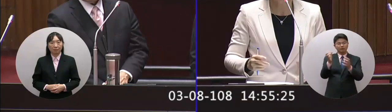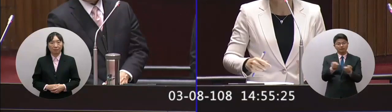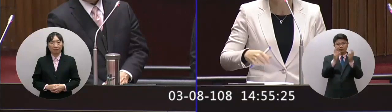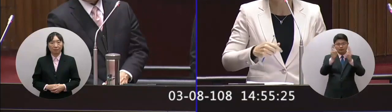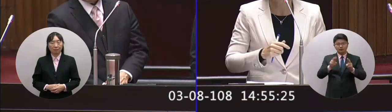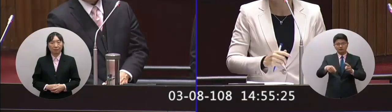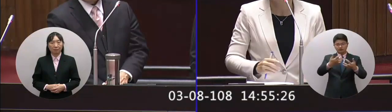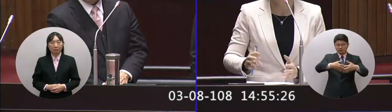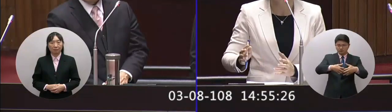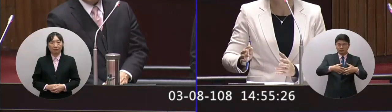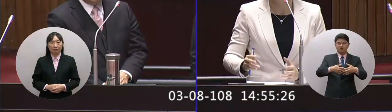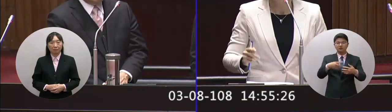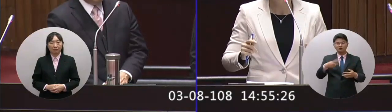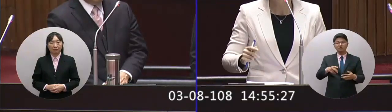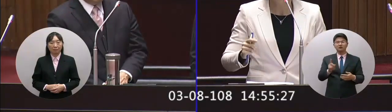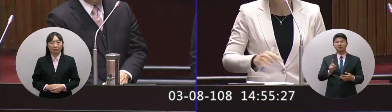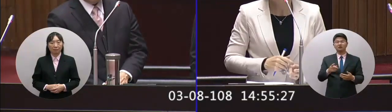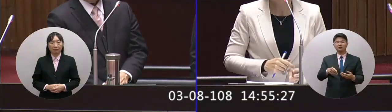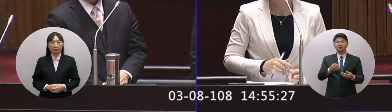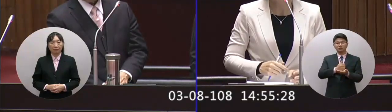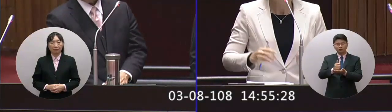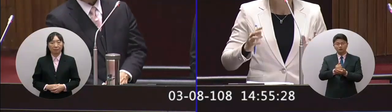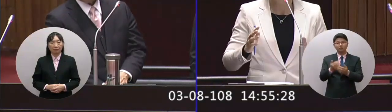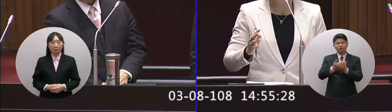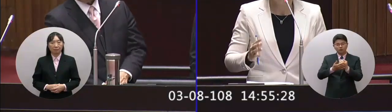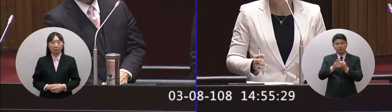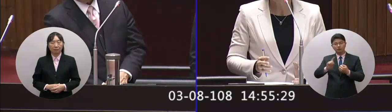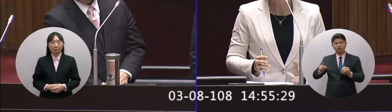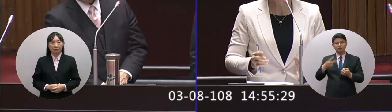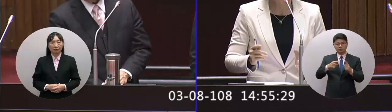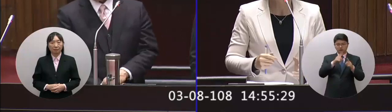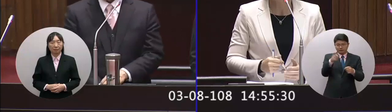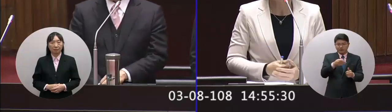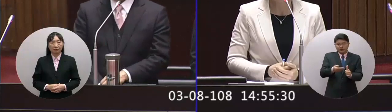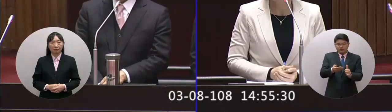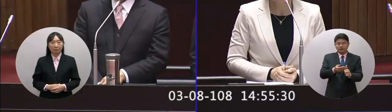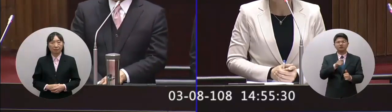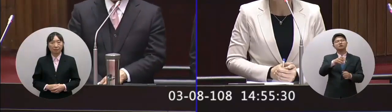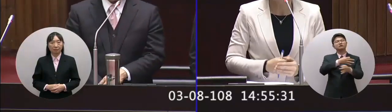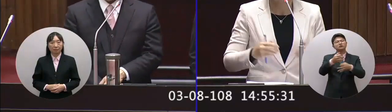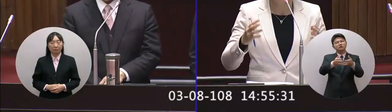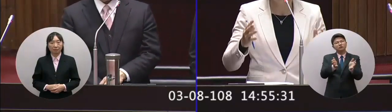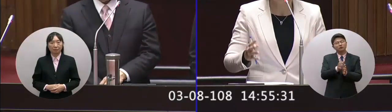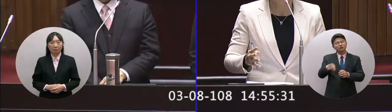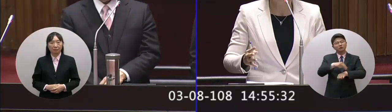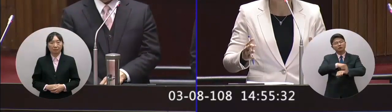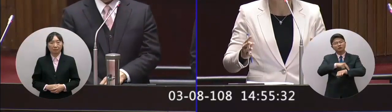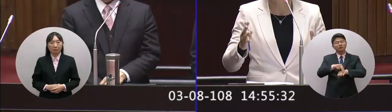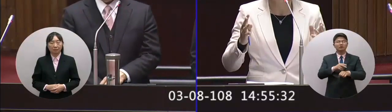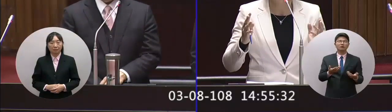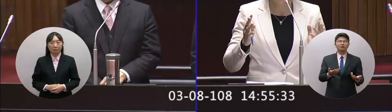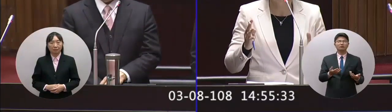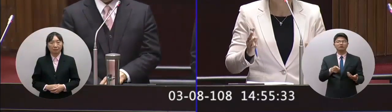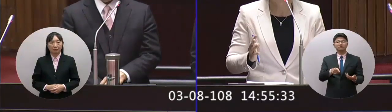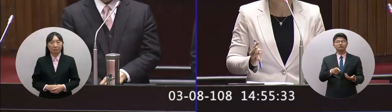些零组件，或者是运维，或者是这些人才，但经济部这边你到底是要哪去，要怎么